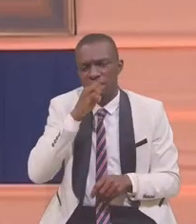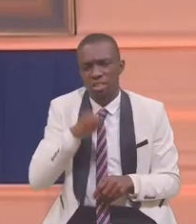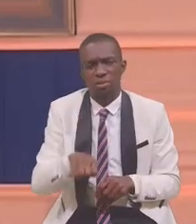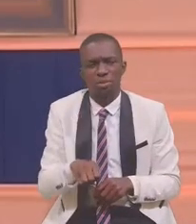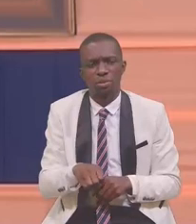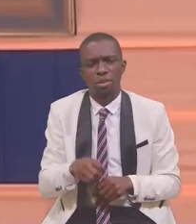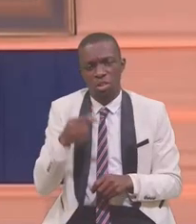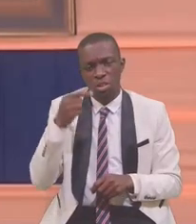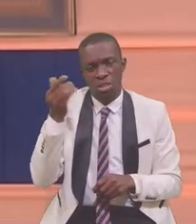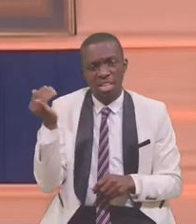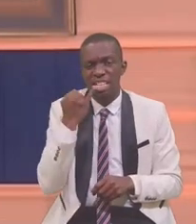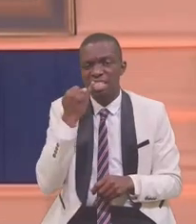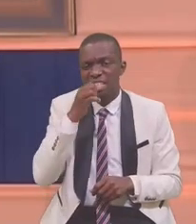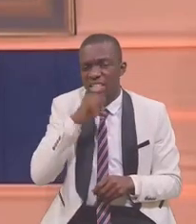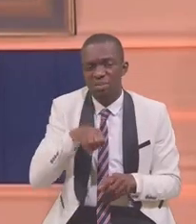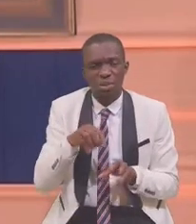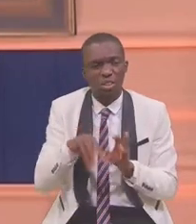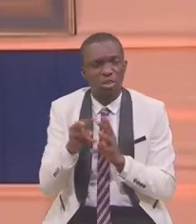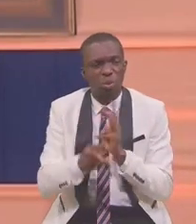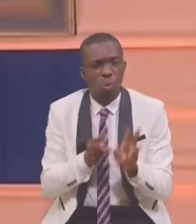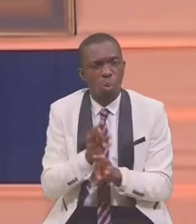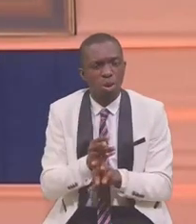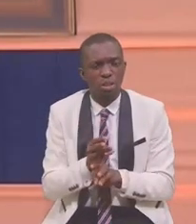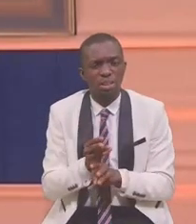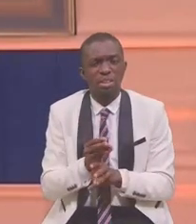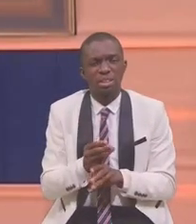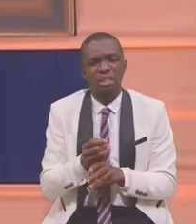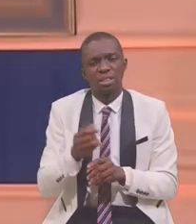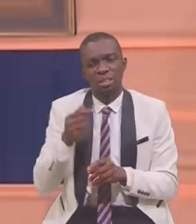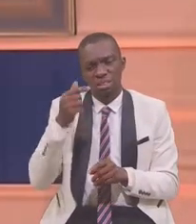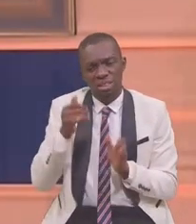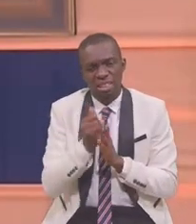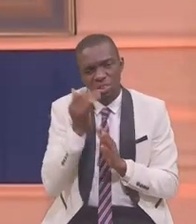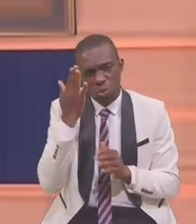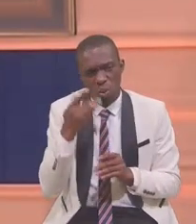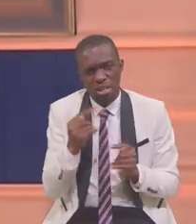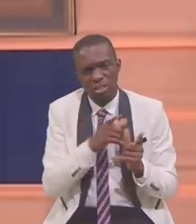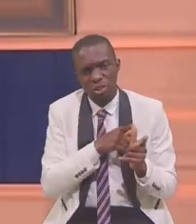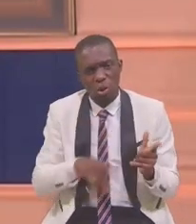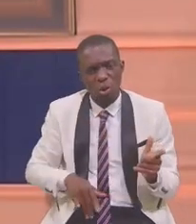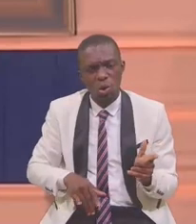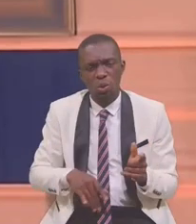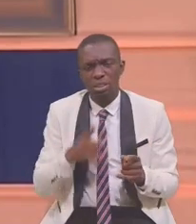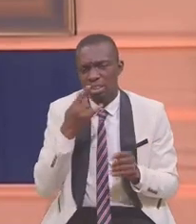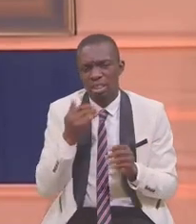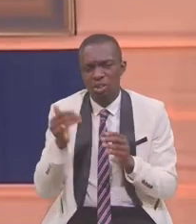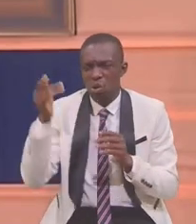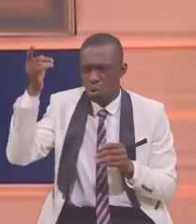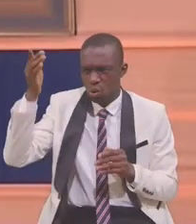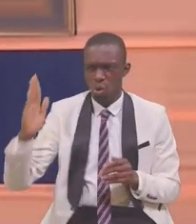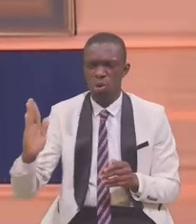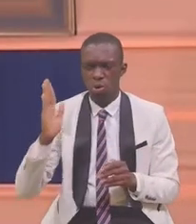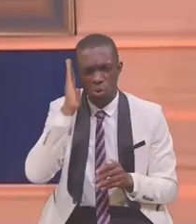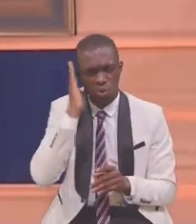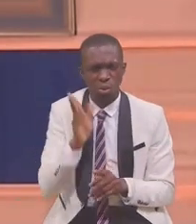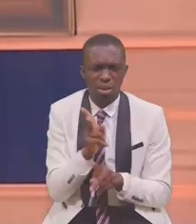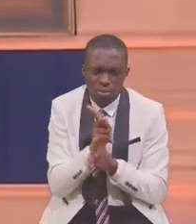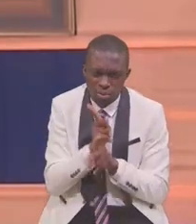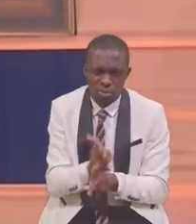monde. Parce qu'il y a le mal dans le monde, le diable est dans le monde. Le Seigneur dit que Dieu va te préserver, Dieu va